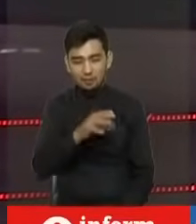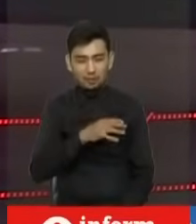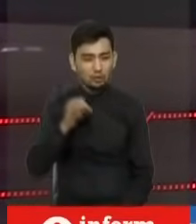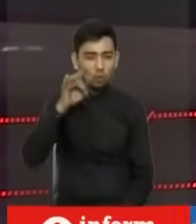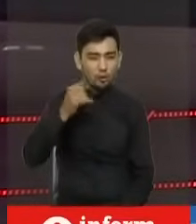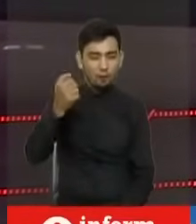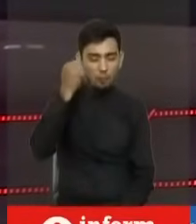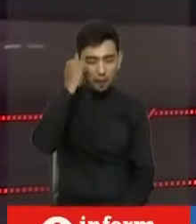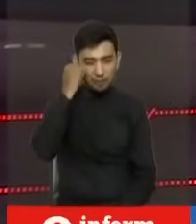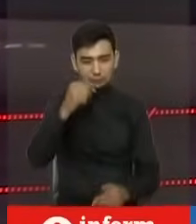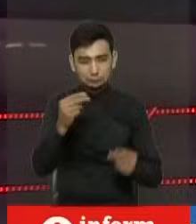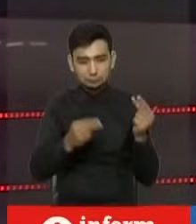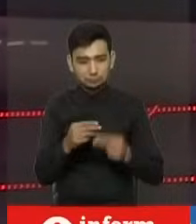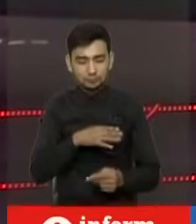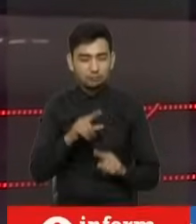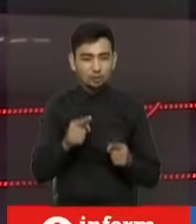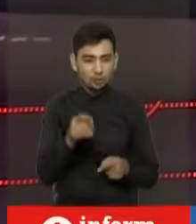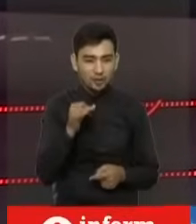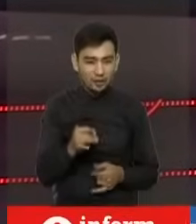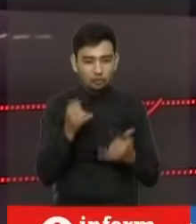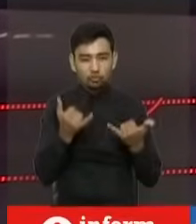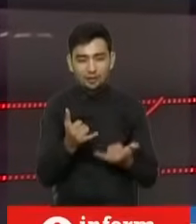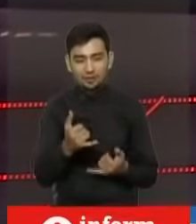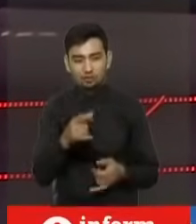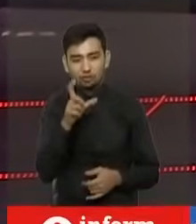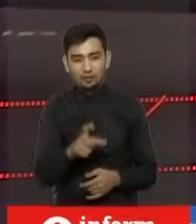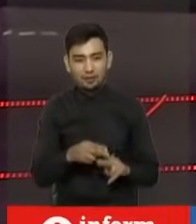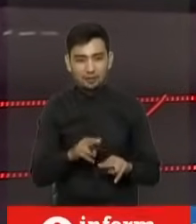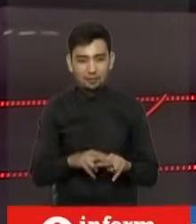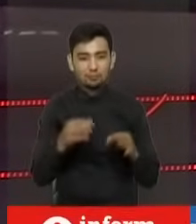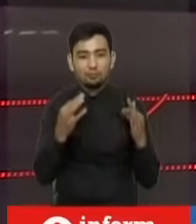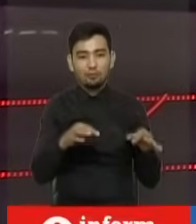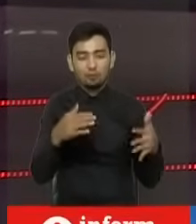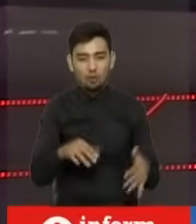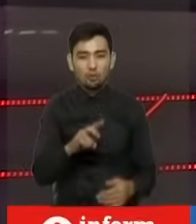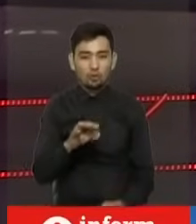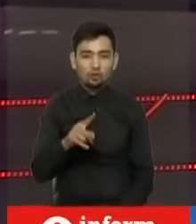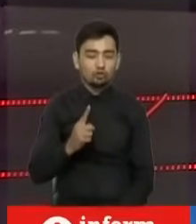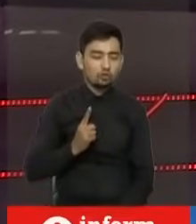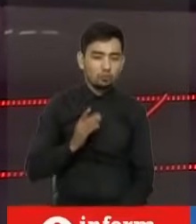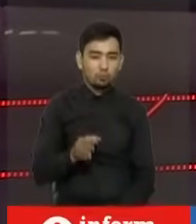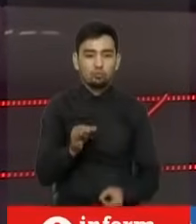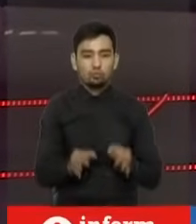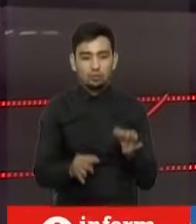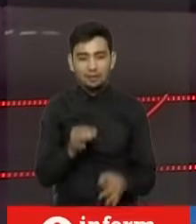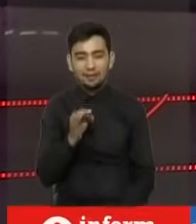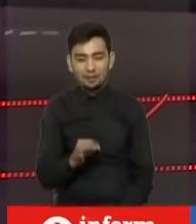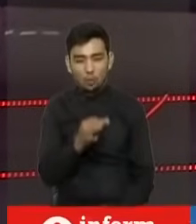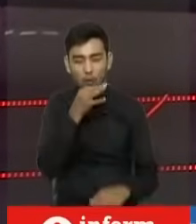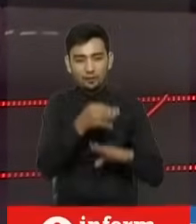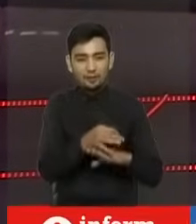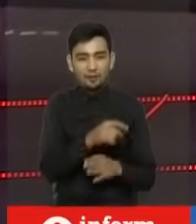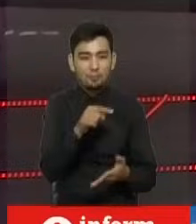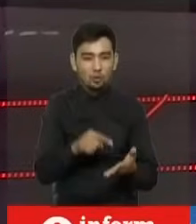исторического памятника. Дипломаты рассказали, что сейчас нашего гражданина отпустили, он будет ждать суда. Ответили на вопрос о вечеринке